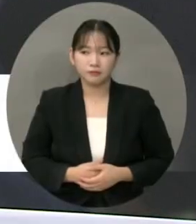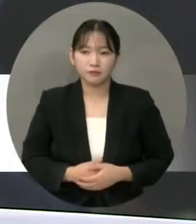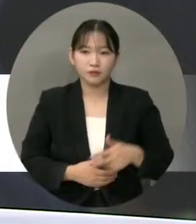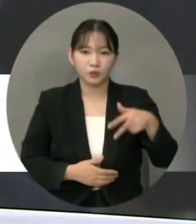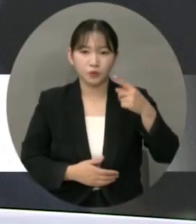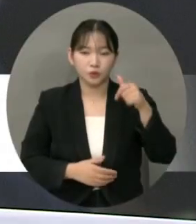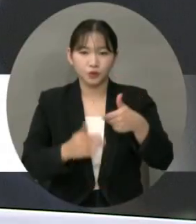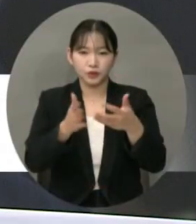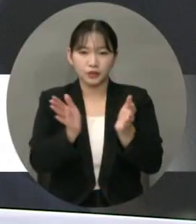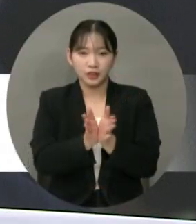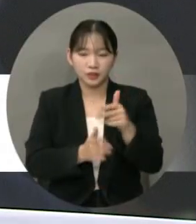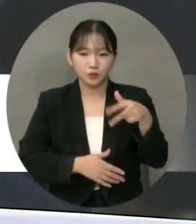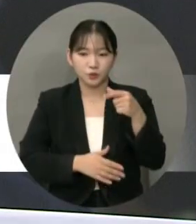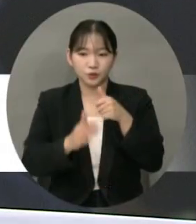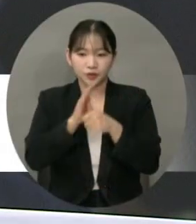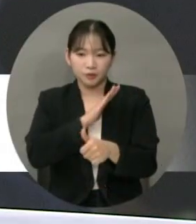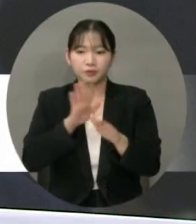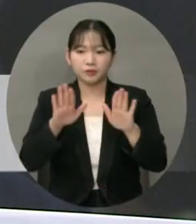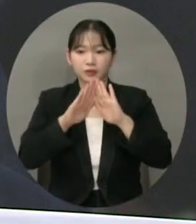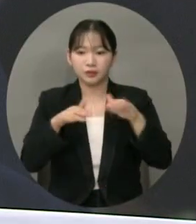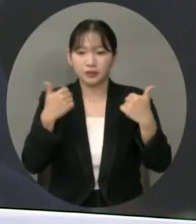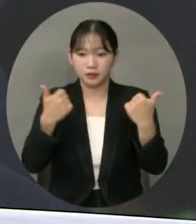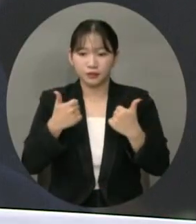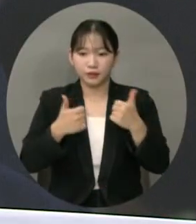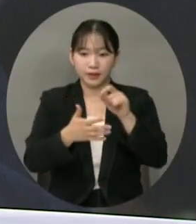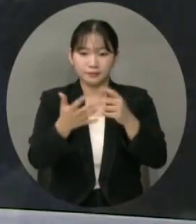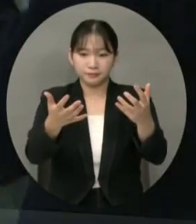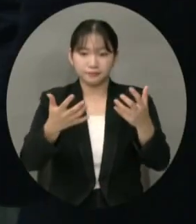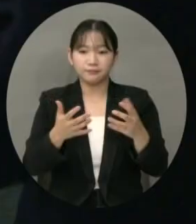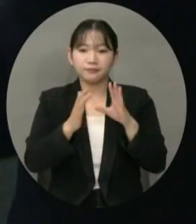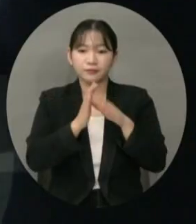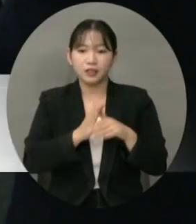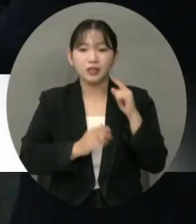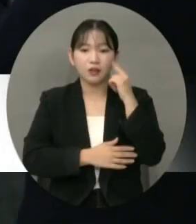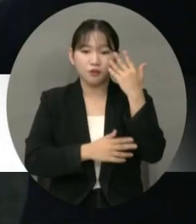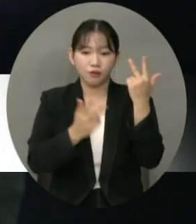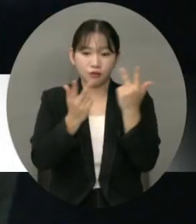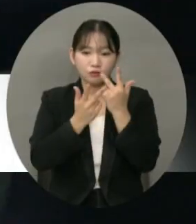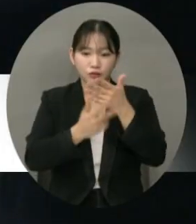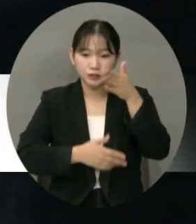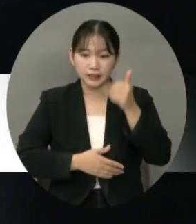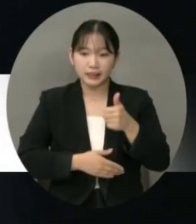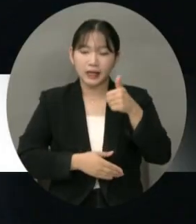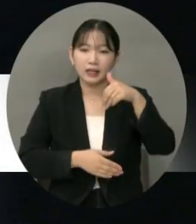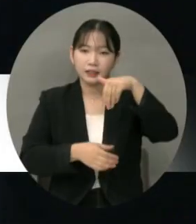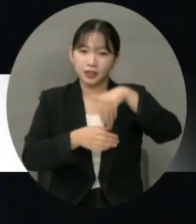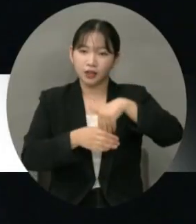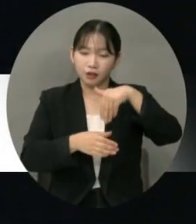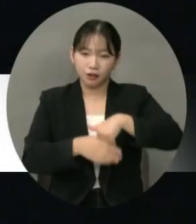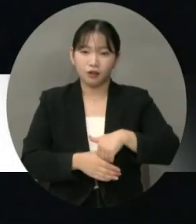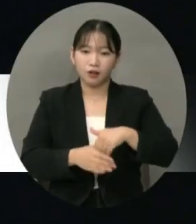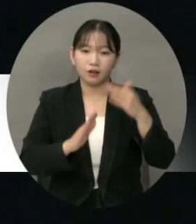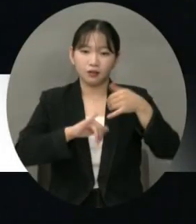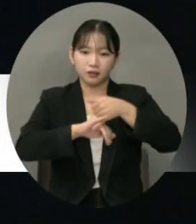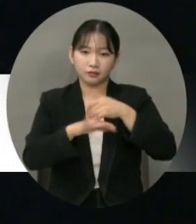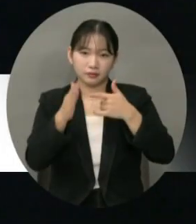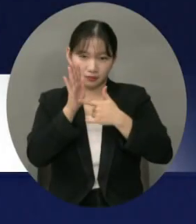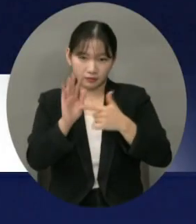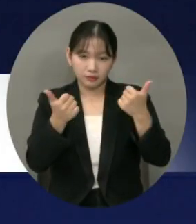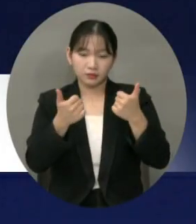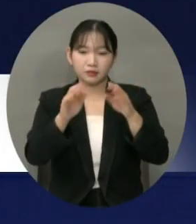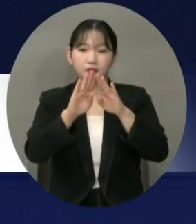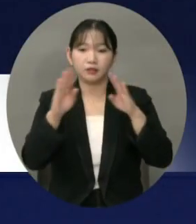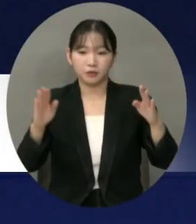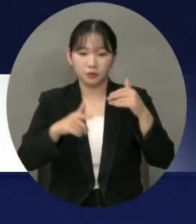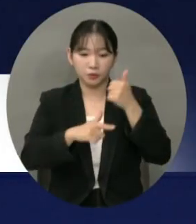조국 혁신당 조국 대표는 오늘 전남도의회 브리핑룸에서 영광 곡성 군수 선거 공약 발표 기자 회견을 갖고